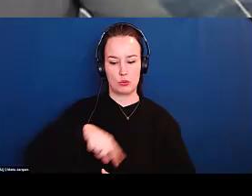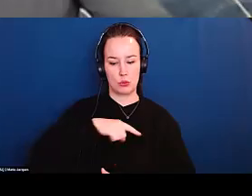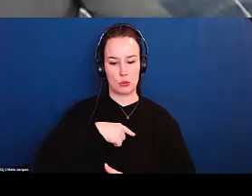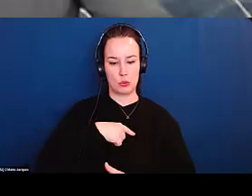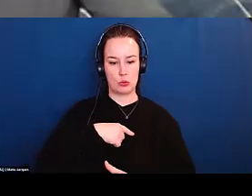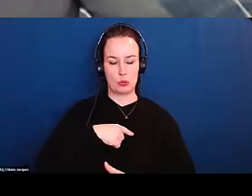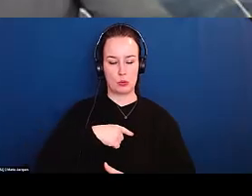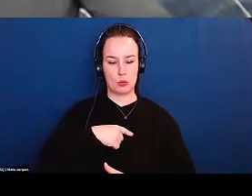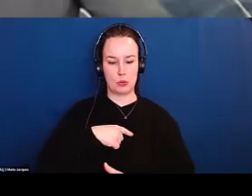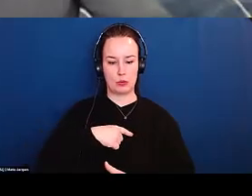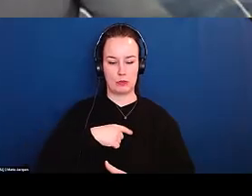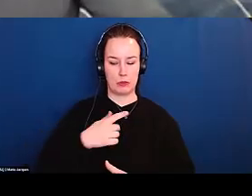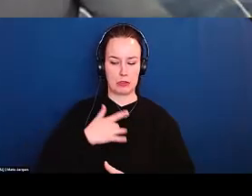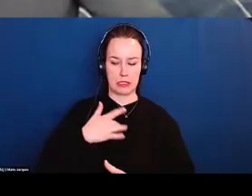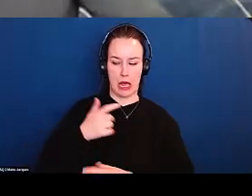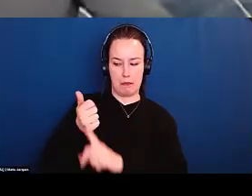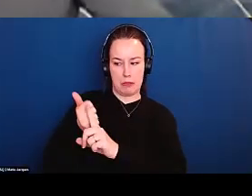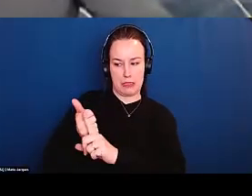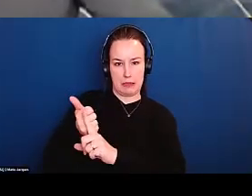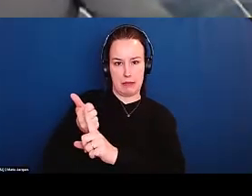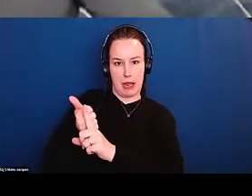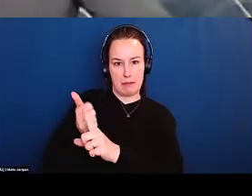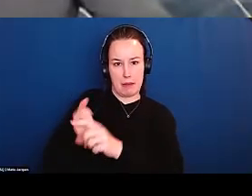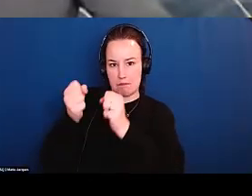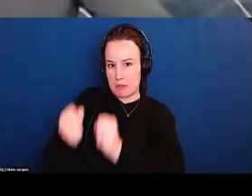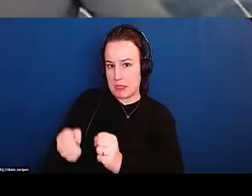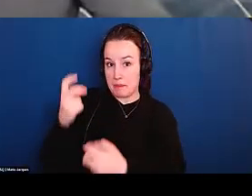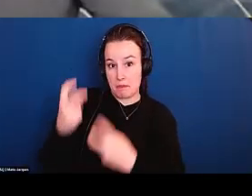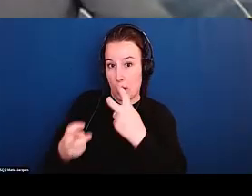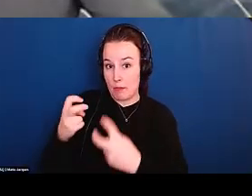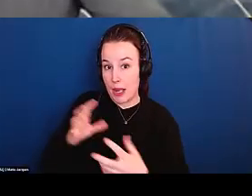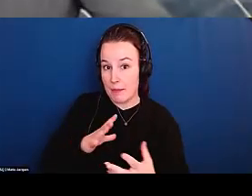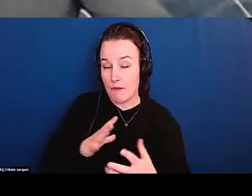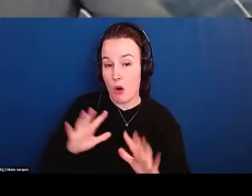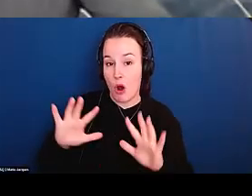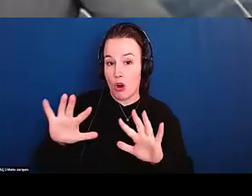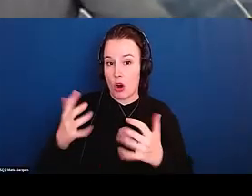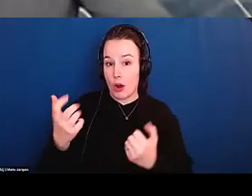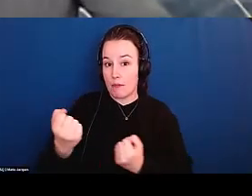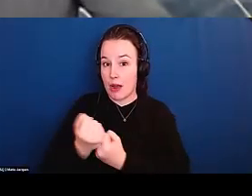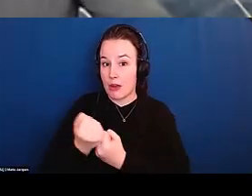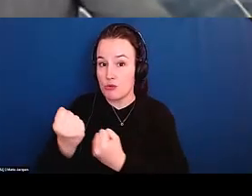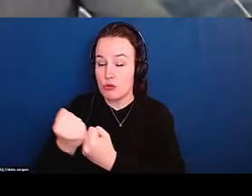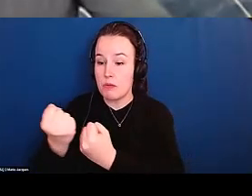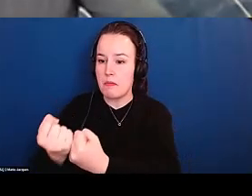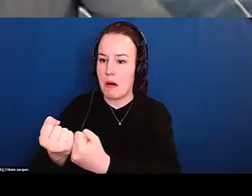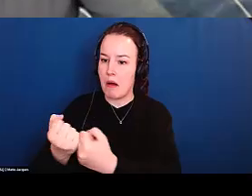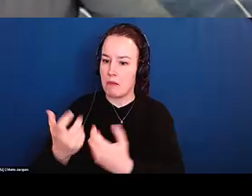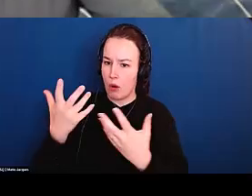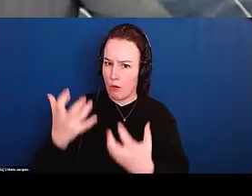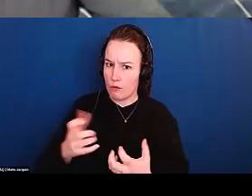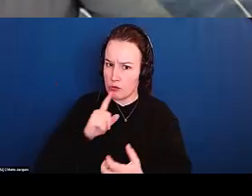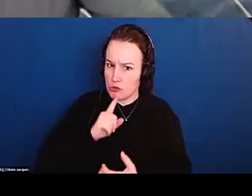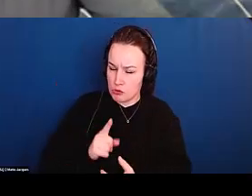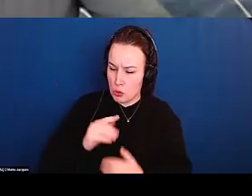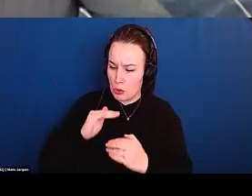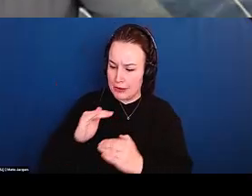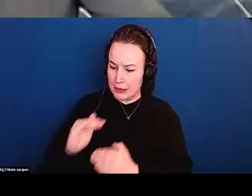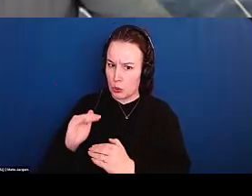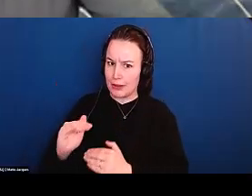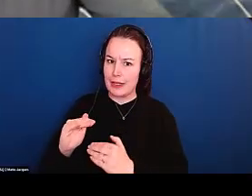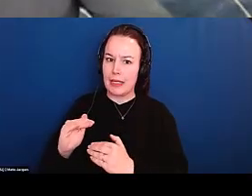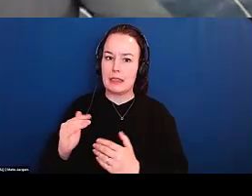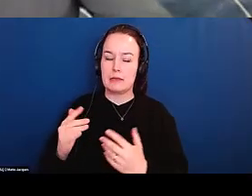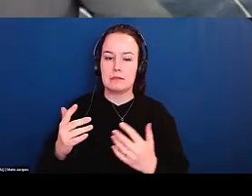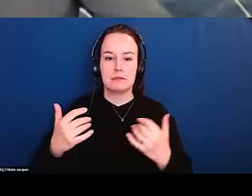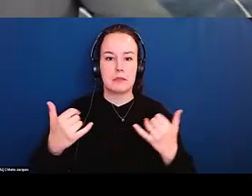Donc là, on s'est rendu compte que peut-être il y avait un problème chez elle. Est-ce que nous pouvions la soutenir d'une manière sûre? Et